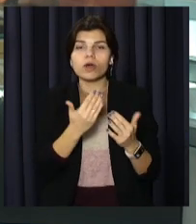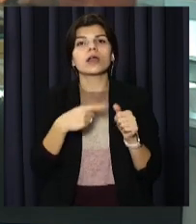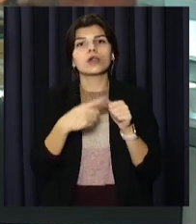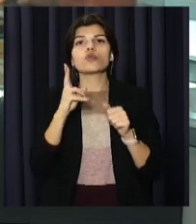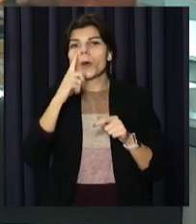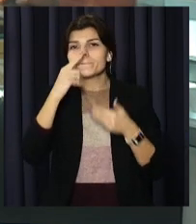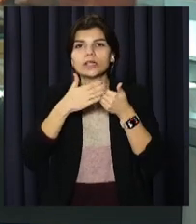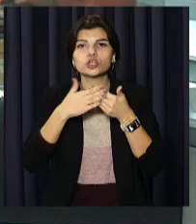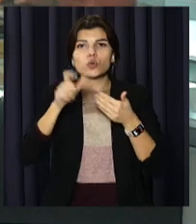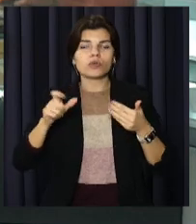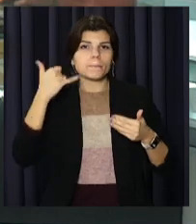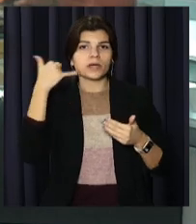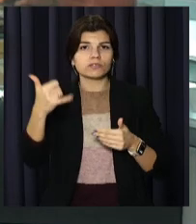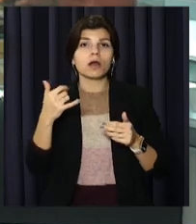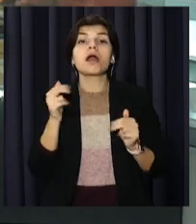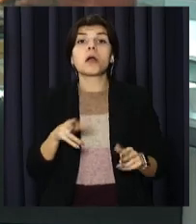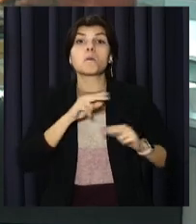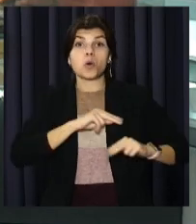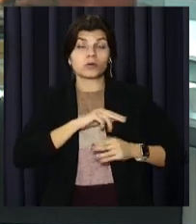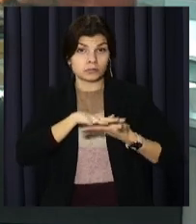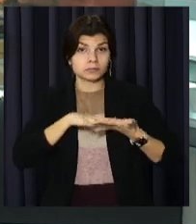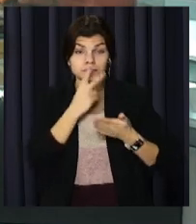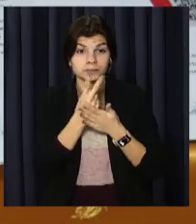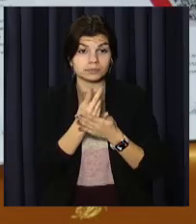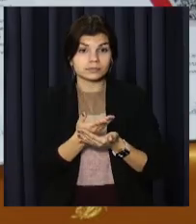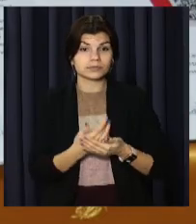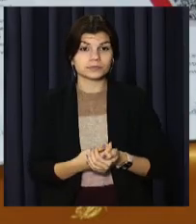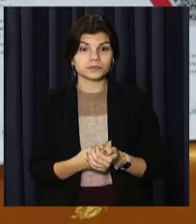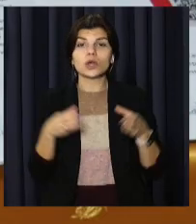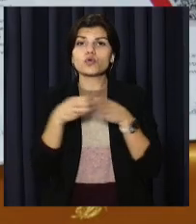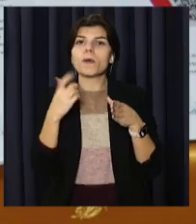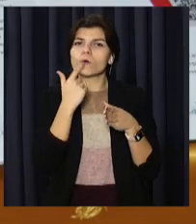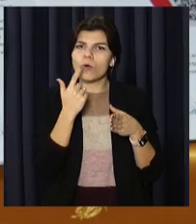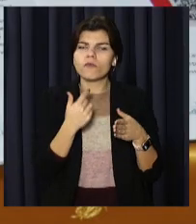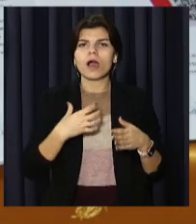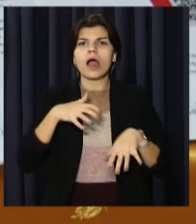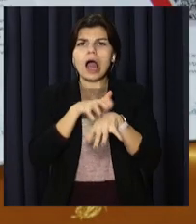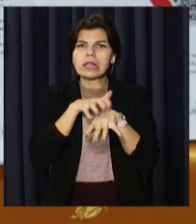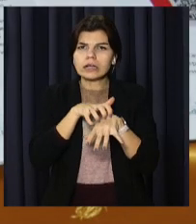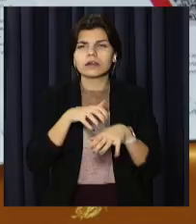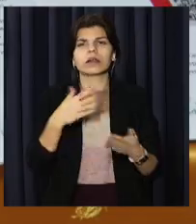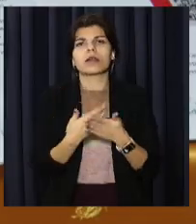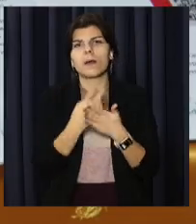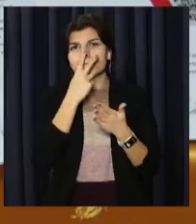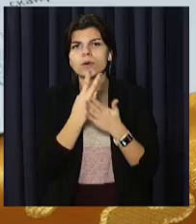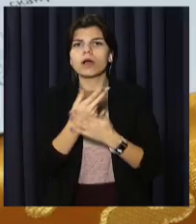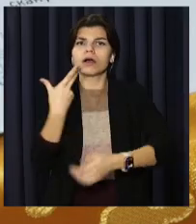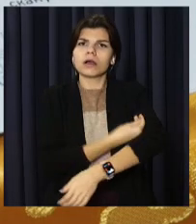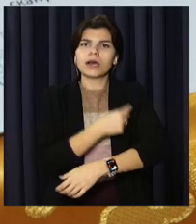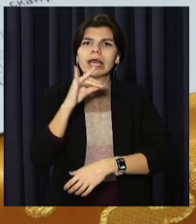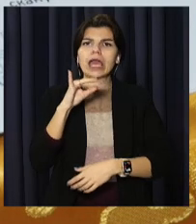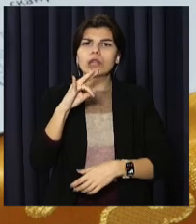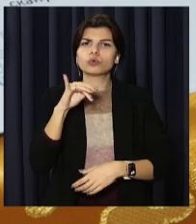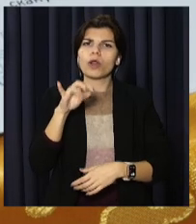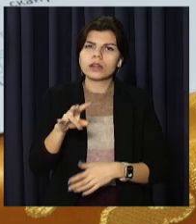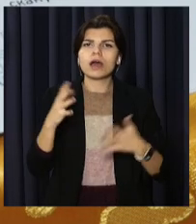Як працює соцбраслет – дивіться далі. Група крові, дані про алергію та навіть показання до ін'єкції інсуліну.